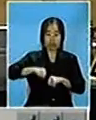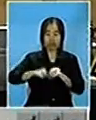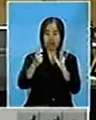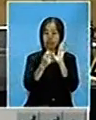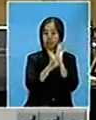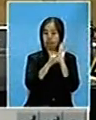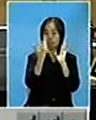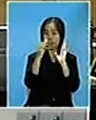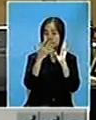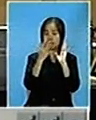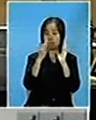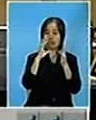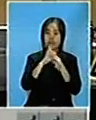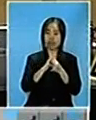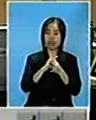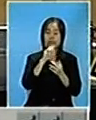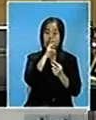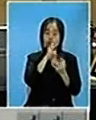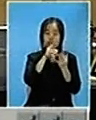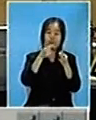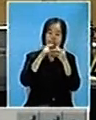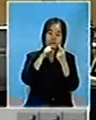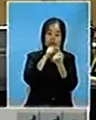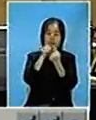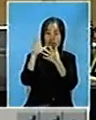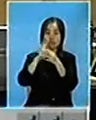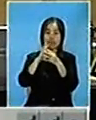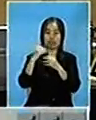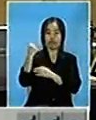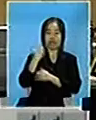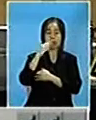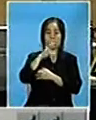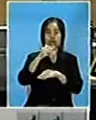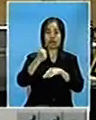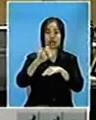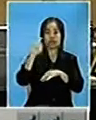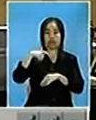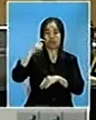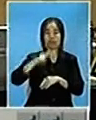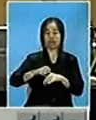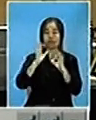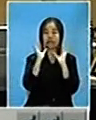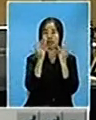าการวิจัยการวิพากษ์วิจารณ์เนี่ยเป็นการละเมิดอำนาจศาลได้นะครับเข